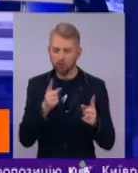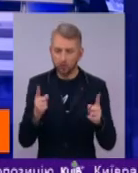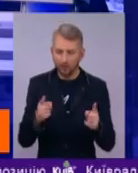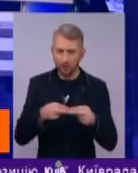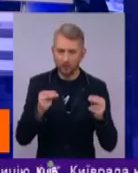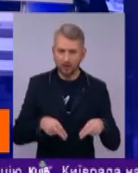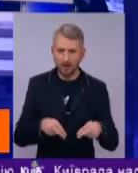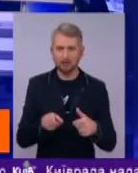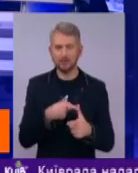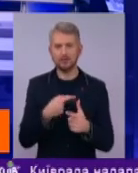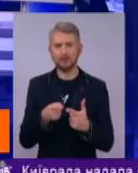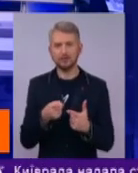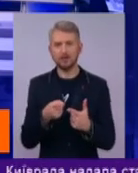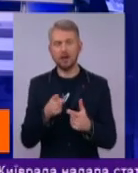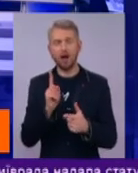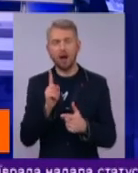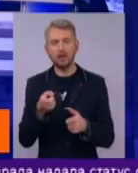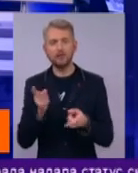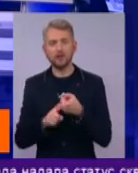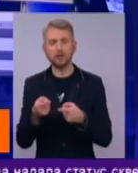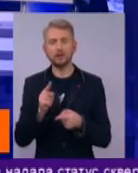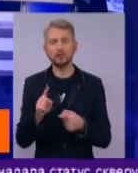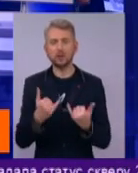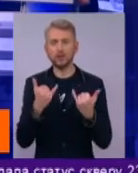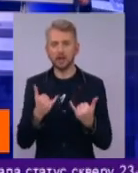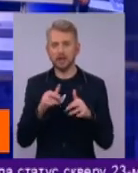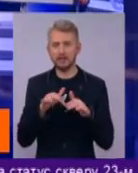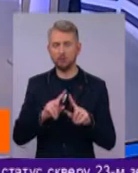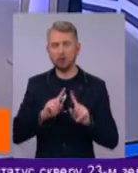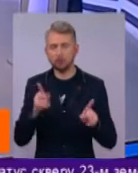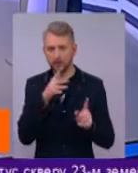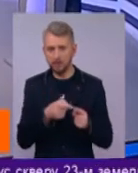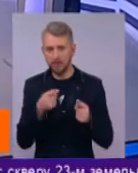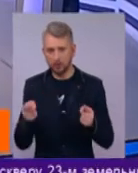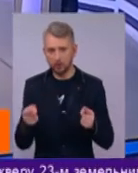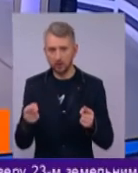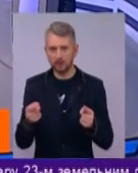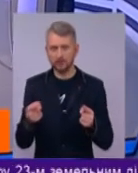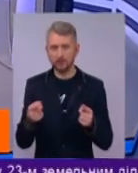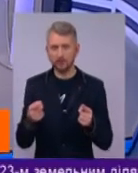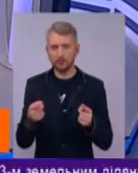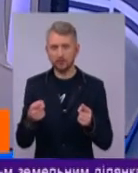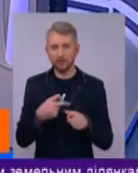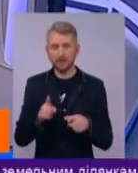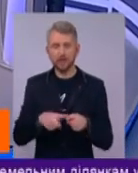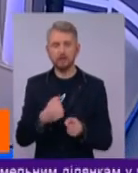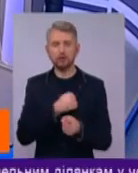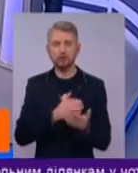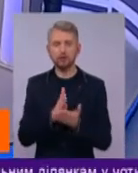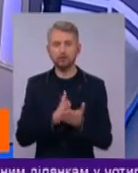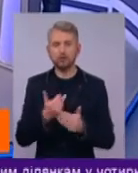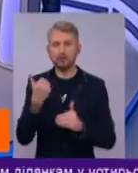але в зв'язку з тим, що зараз діють особливий період, так, ці військовослужбовці